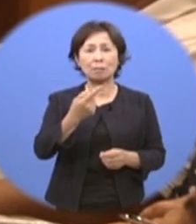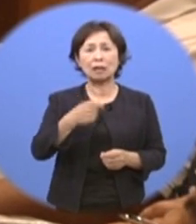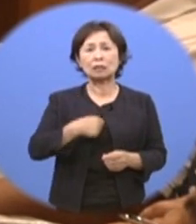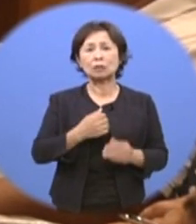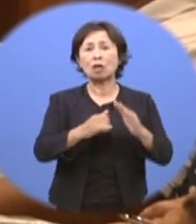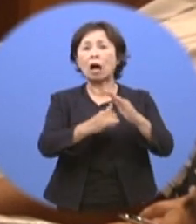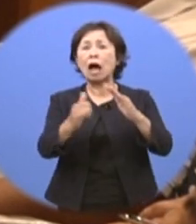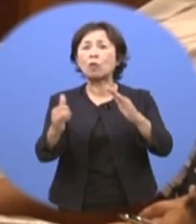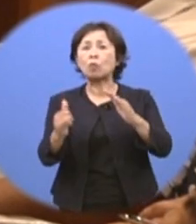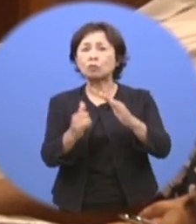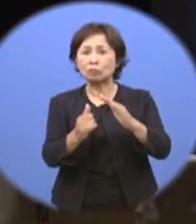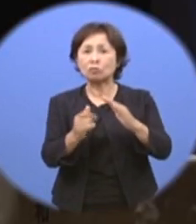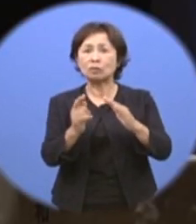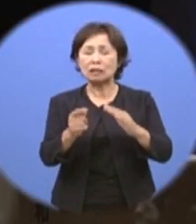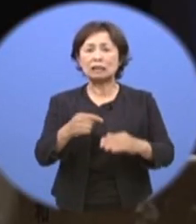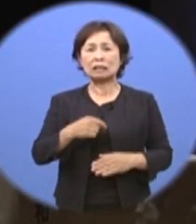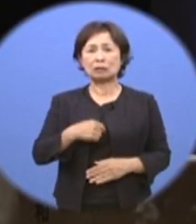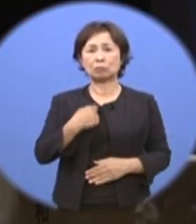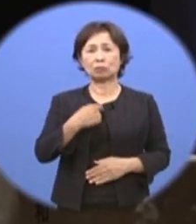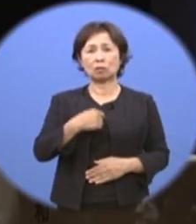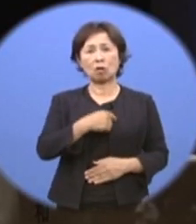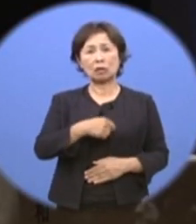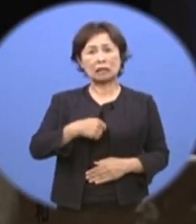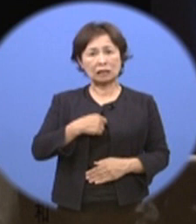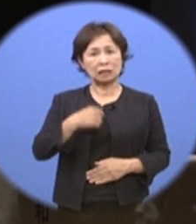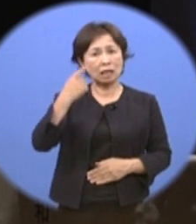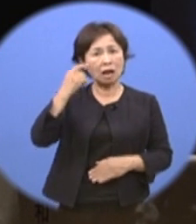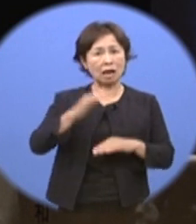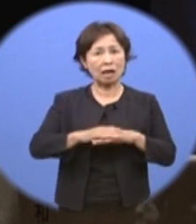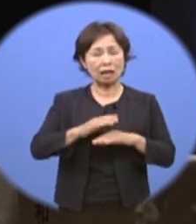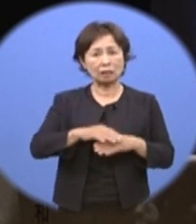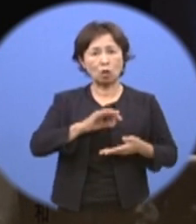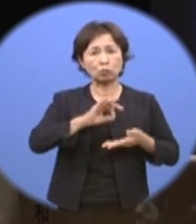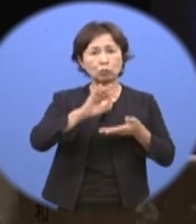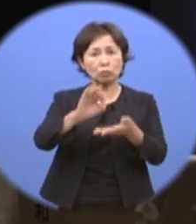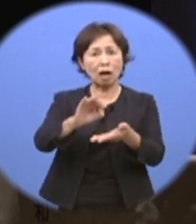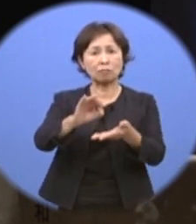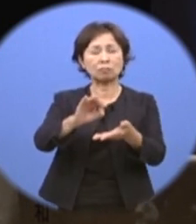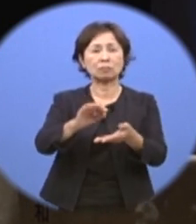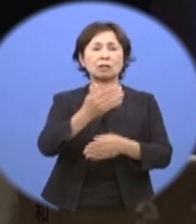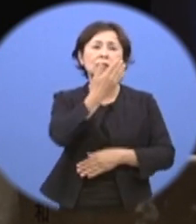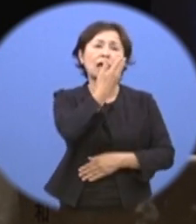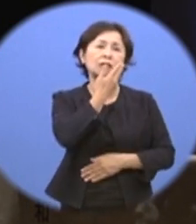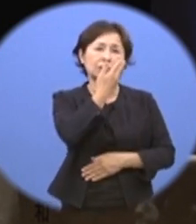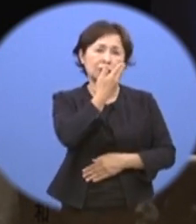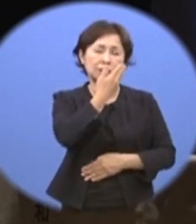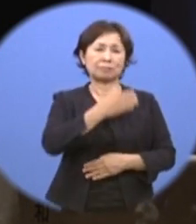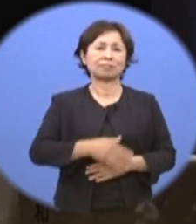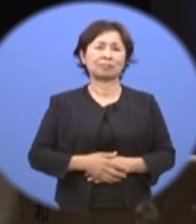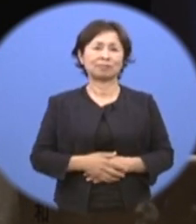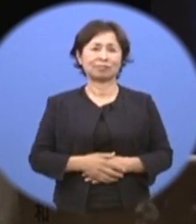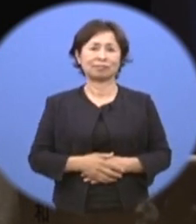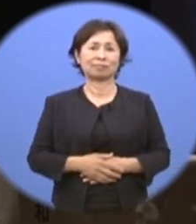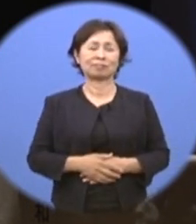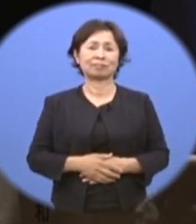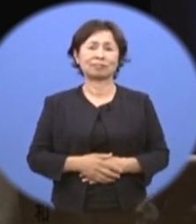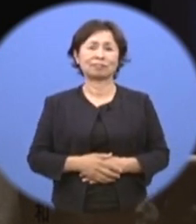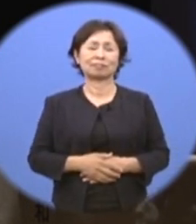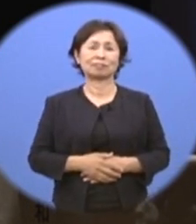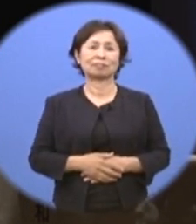自分の意思をちゃんと伝えておくということが一番大事なので、もちろん時間が経